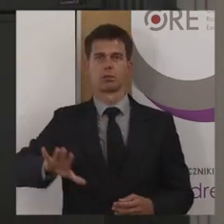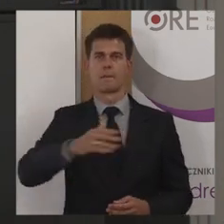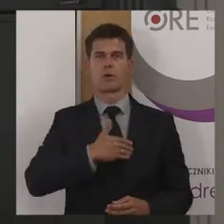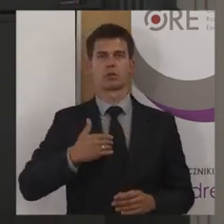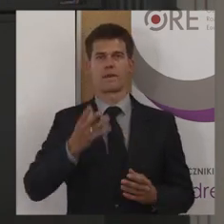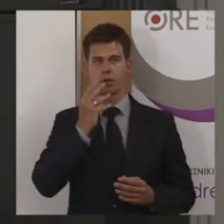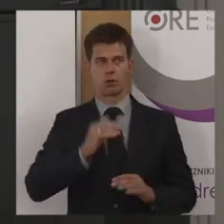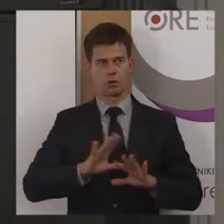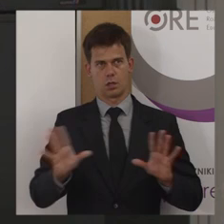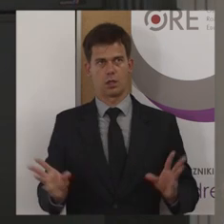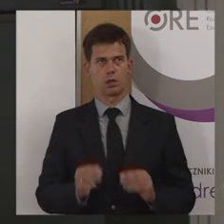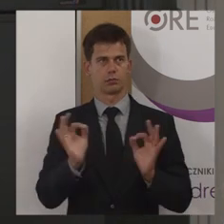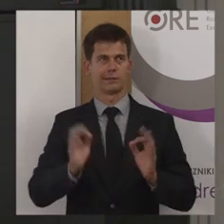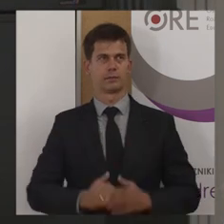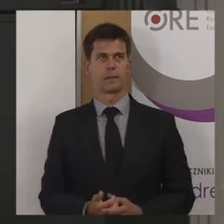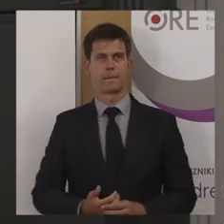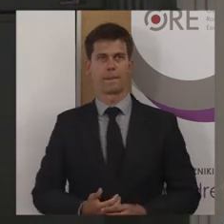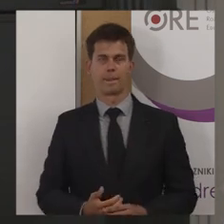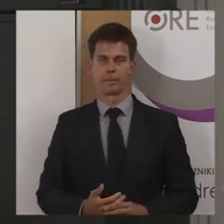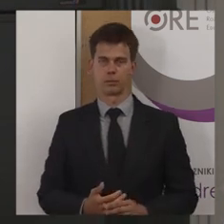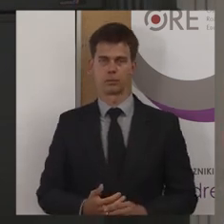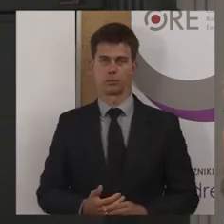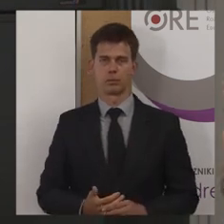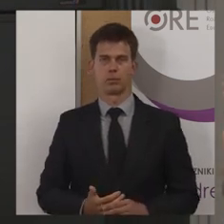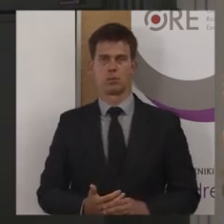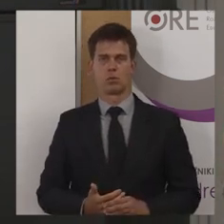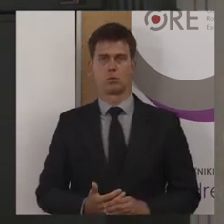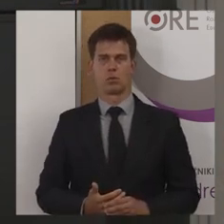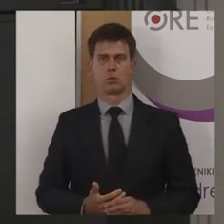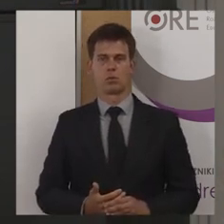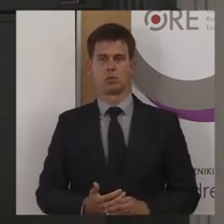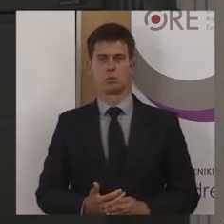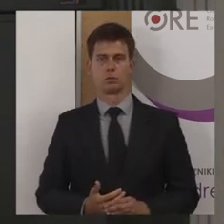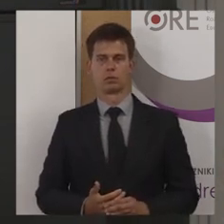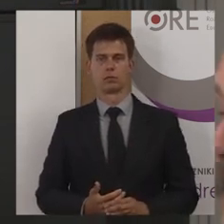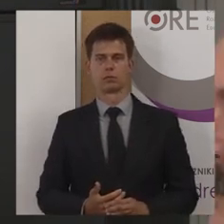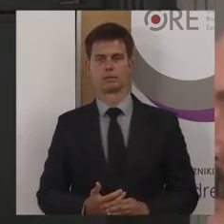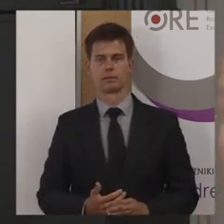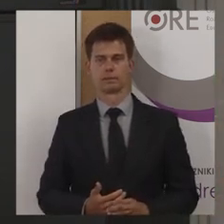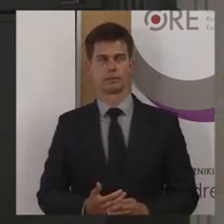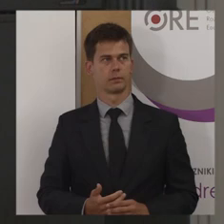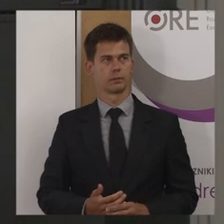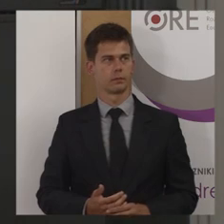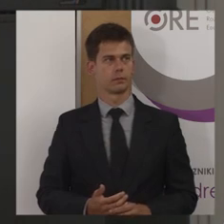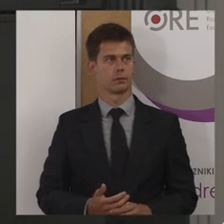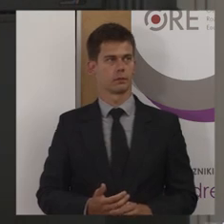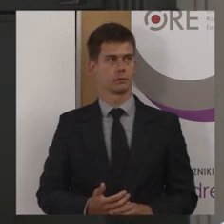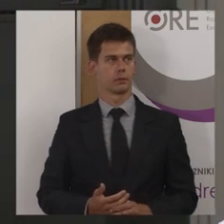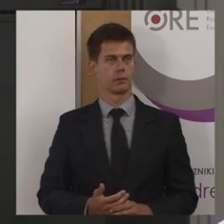dużo łatwiej by było tworzyć te właśnie na przykład opisy alternatywne, już mówiąc tak hasłowo. Przepraszam